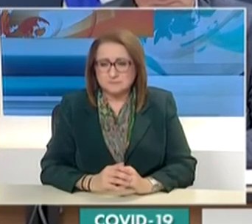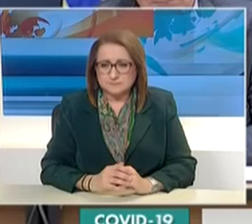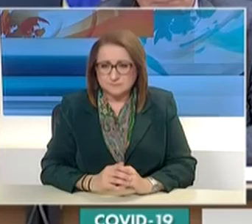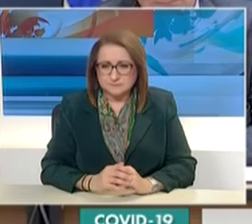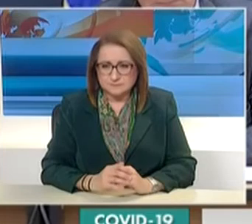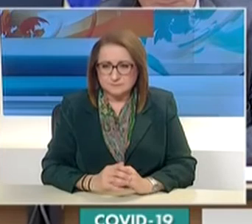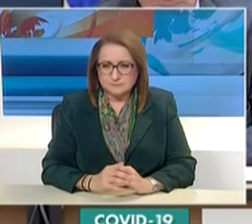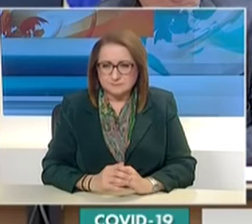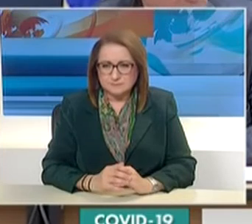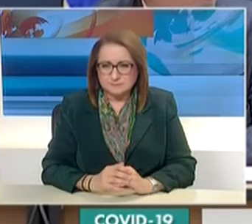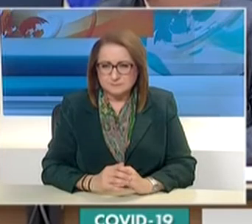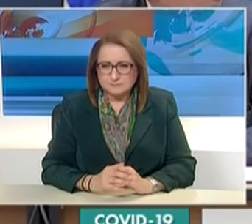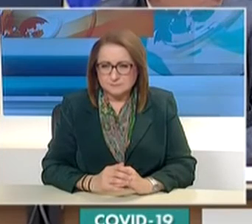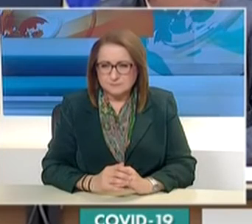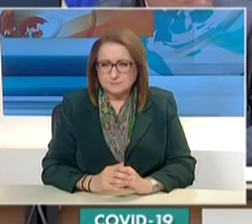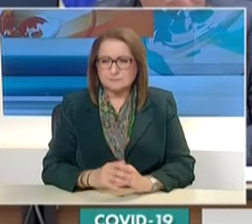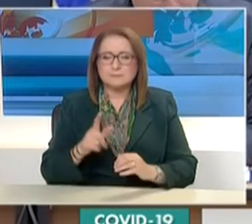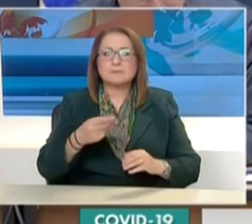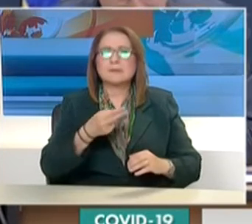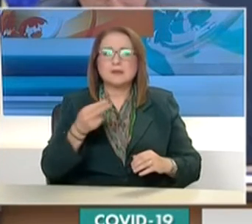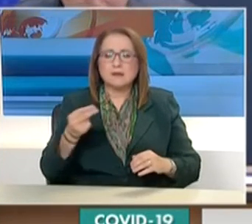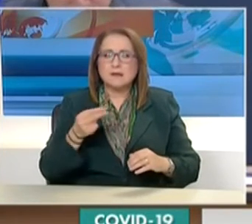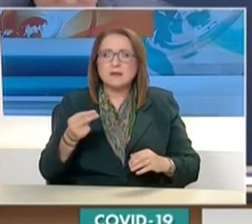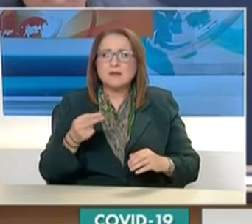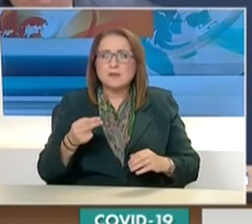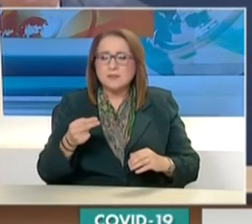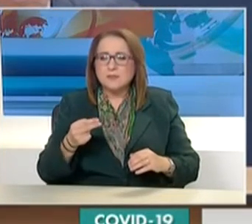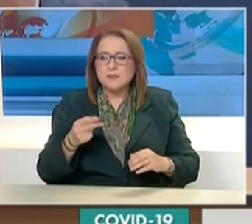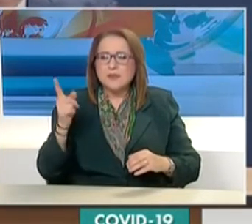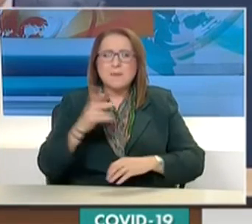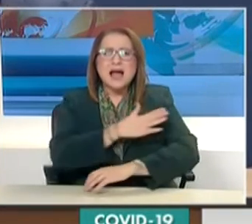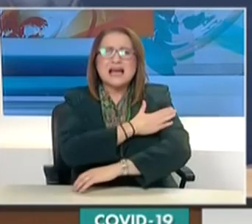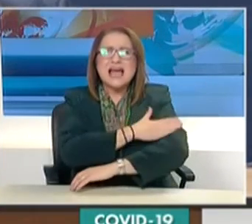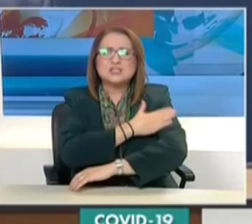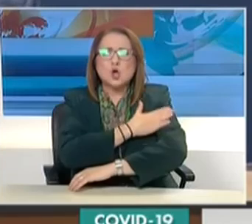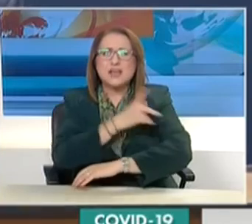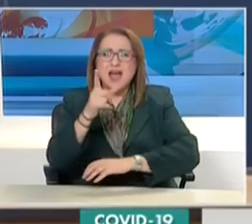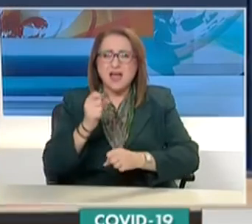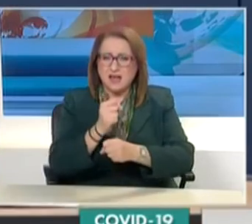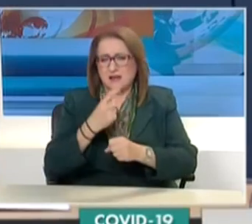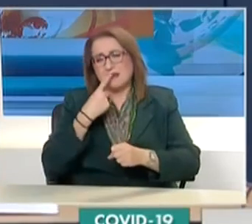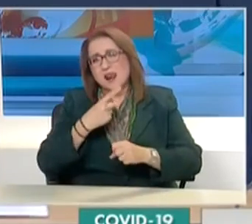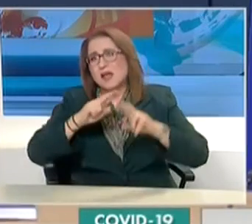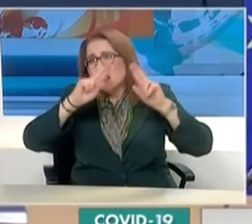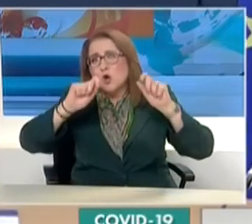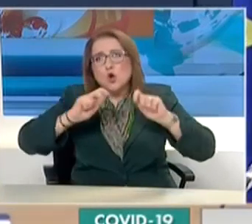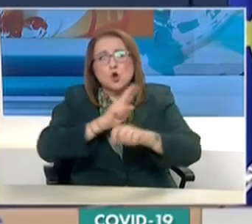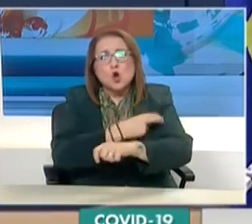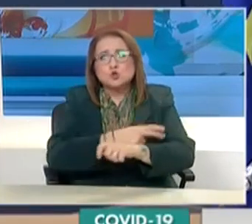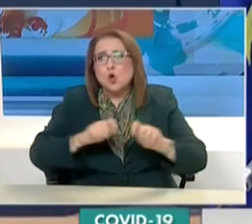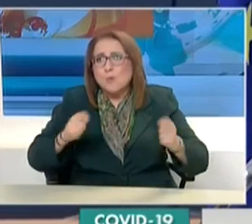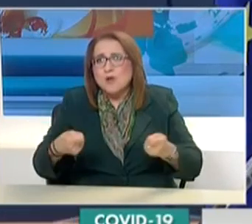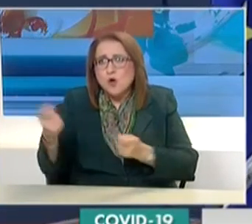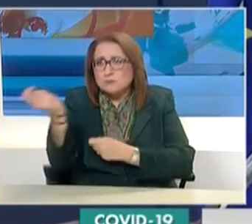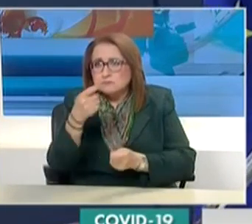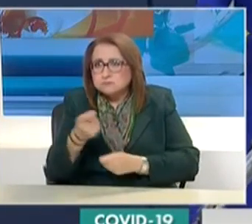κατάσταση. Το θέμα της Καστοριάς το παρακολουθούμε. Υπάρχει πράγματι μία ανησυχία,